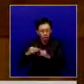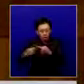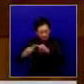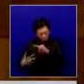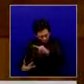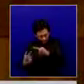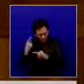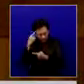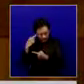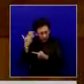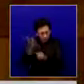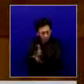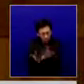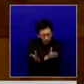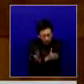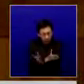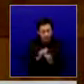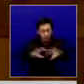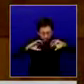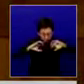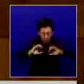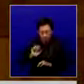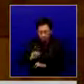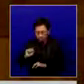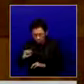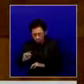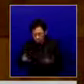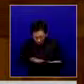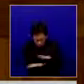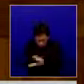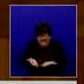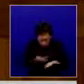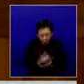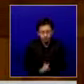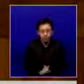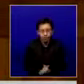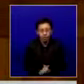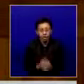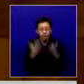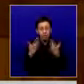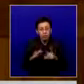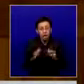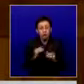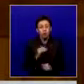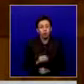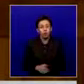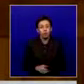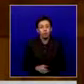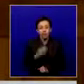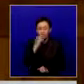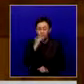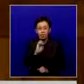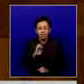ไว้ก่อนต้องหารือกันระหว่างรัฐบาลกับสภาแล้วหลังจากนั้นล่ะเมื่อกี้ท่านกล่าวถึง EEC